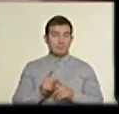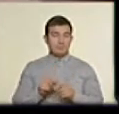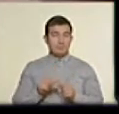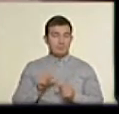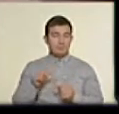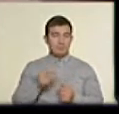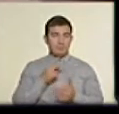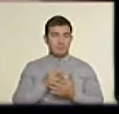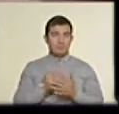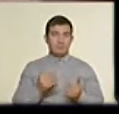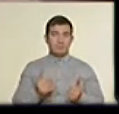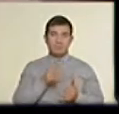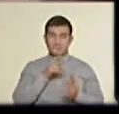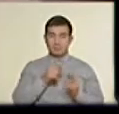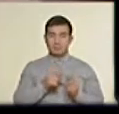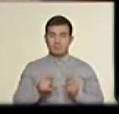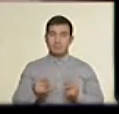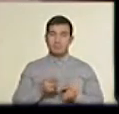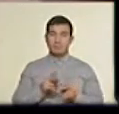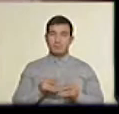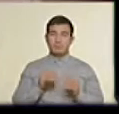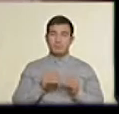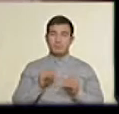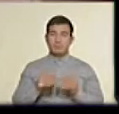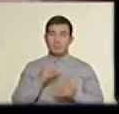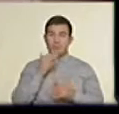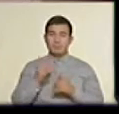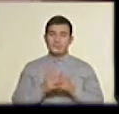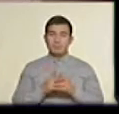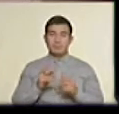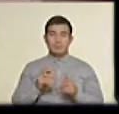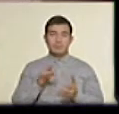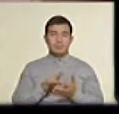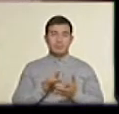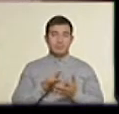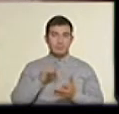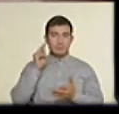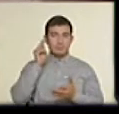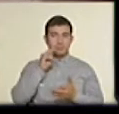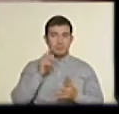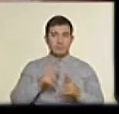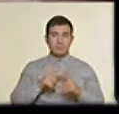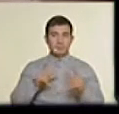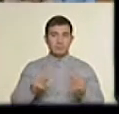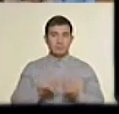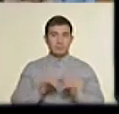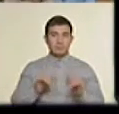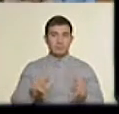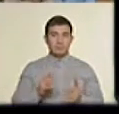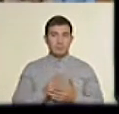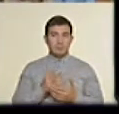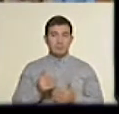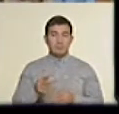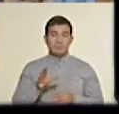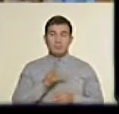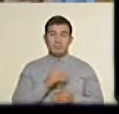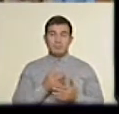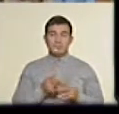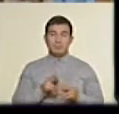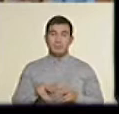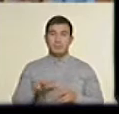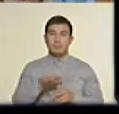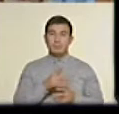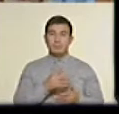ega. Bugungi kunga kelib mamlakatimizda 10 mingga yaqin umumiy o'rta ta'lim maktablari faoliyat ko'rsatmoqda va mamlakatimizning